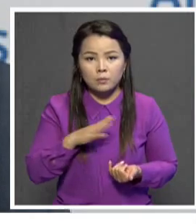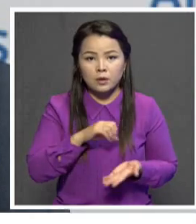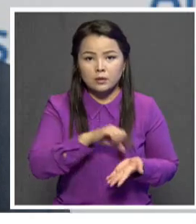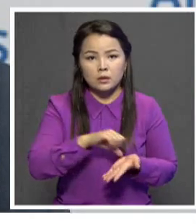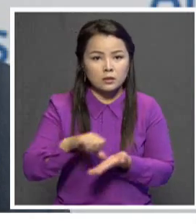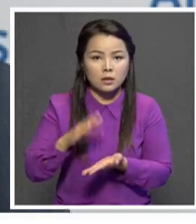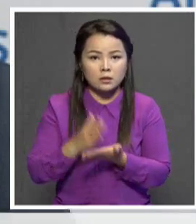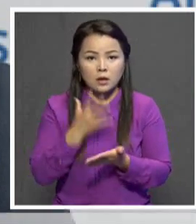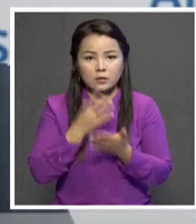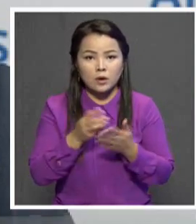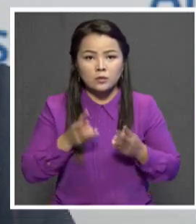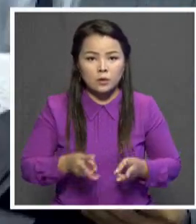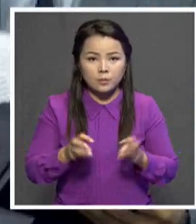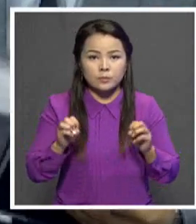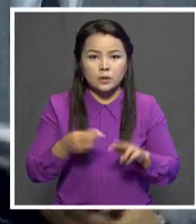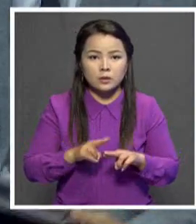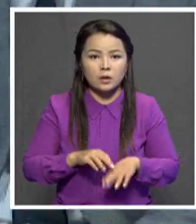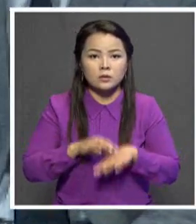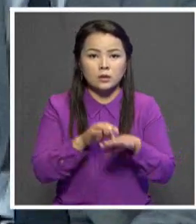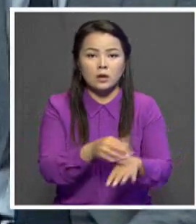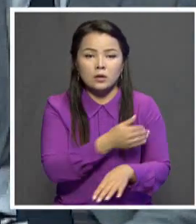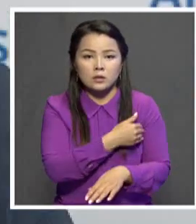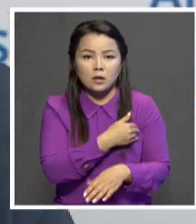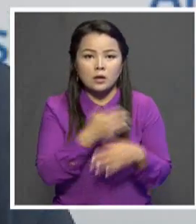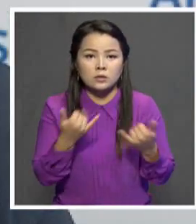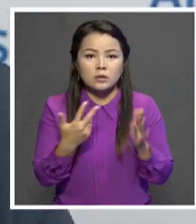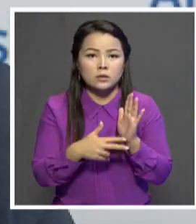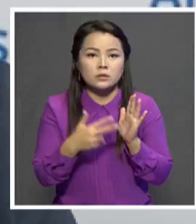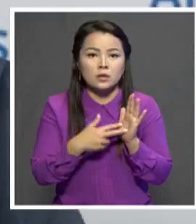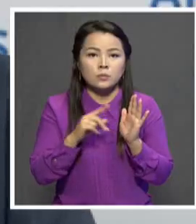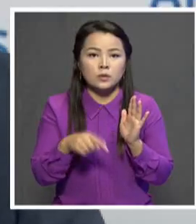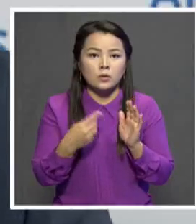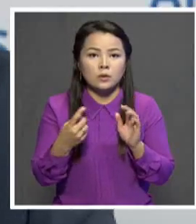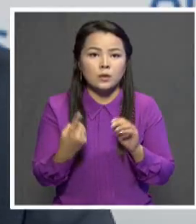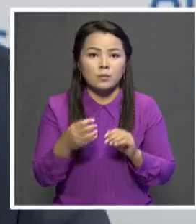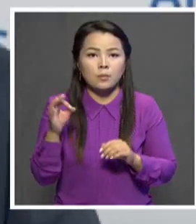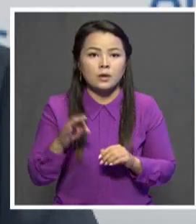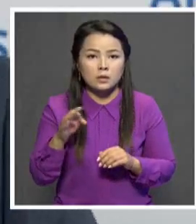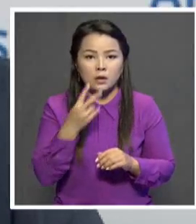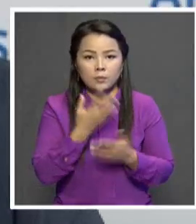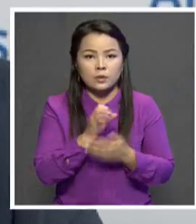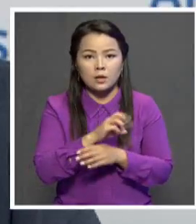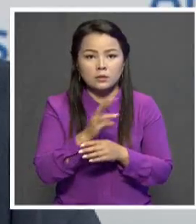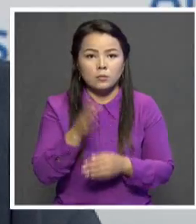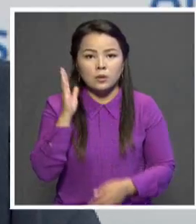ауылдарына көгілдір отын жеткізіледі. Нәтижесінде облыс халқының 88,1% қамтылатын болады.